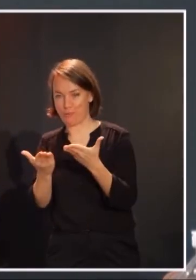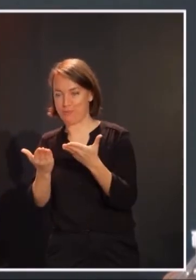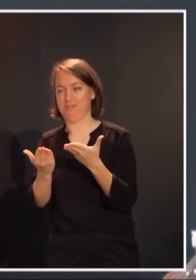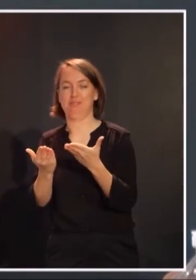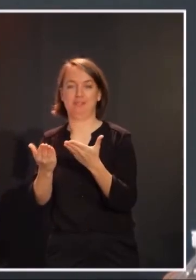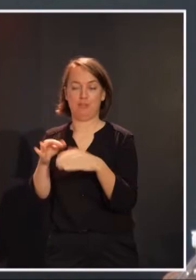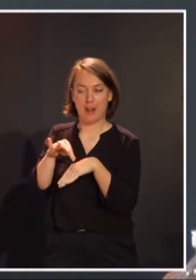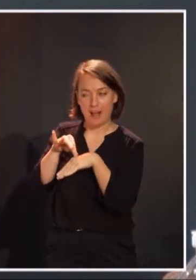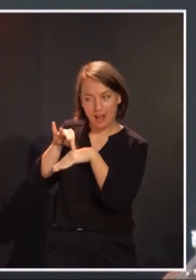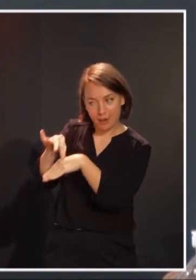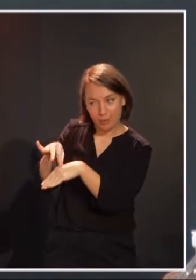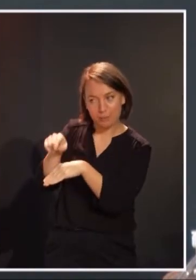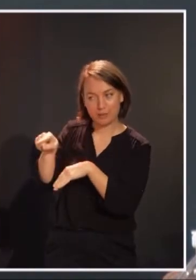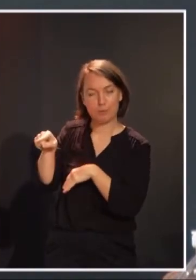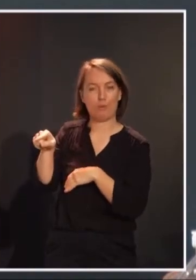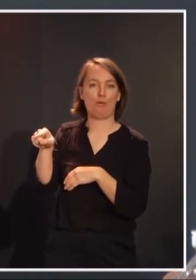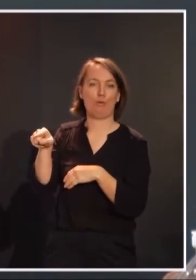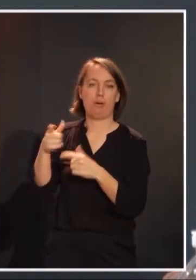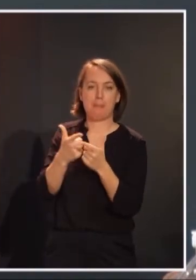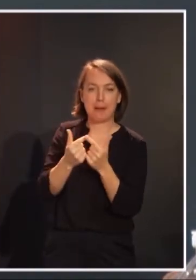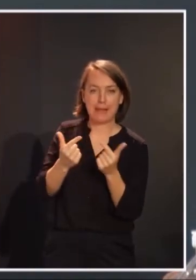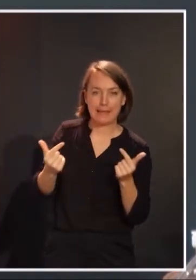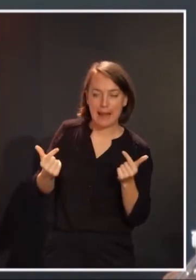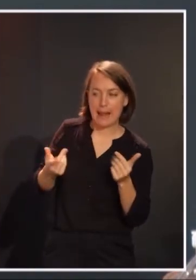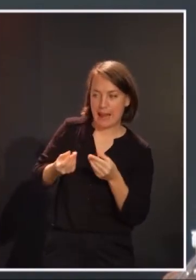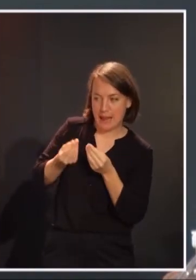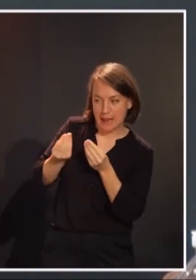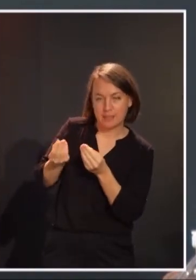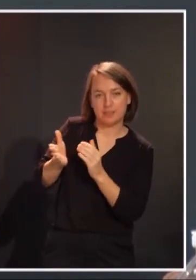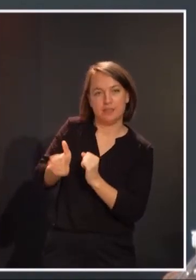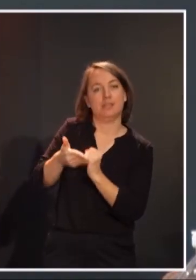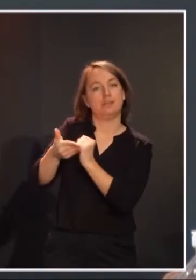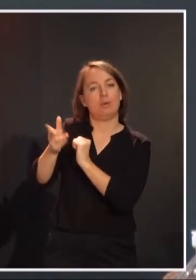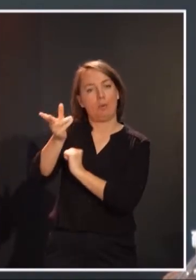accompagnement dans l'équipement et la prise en main de ce matériel.